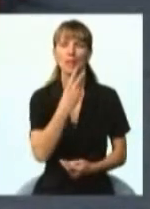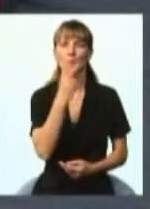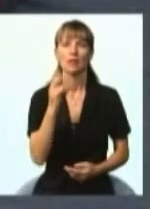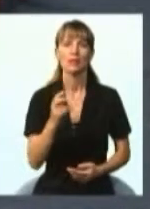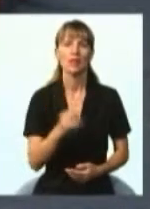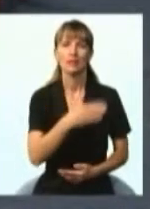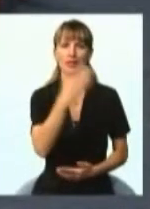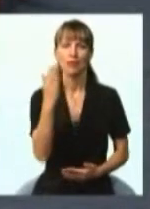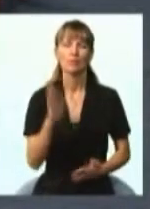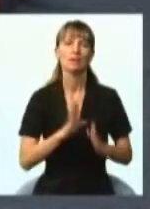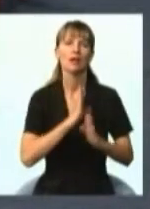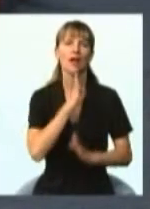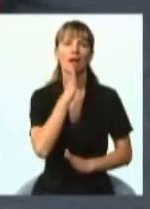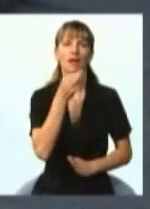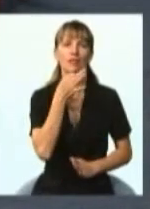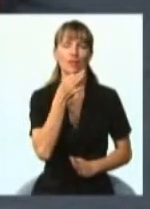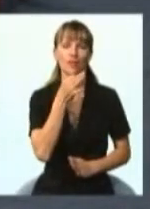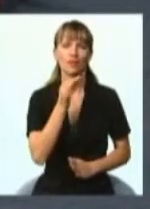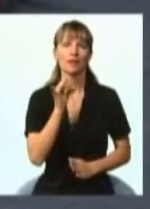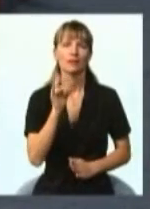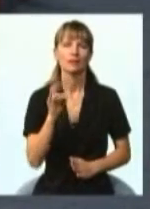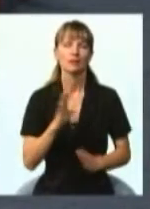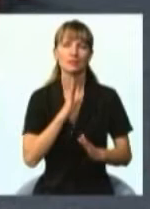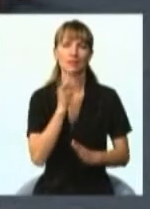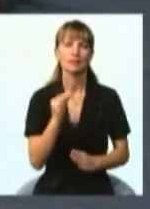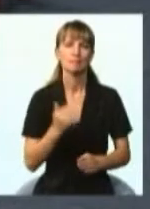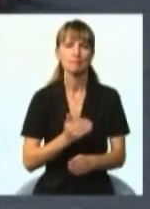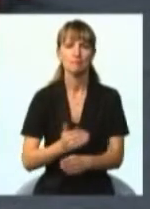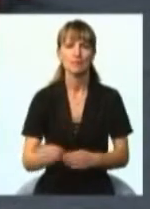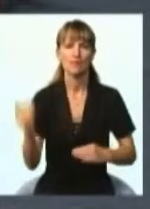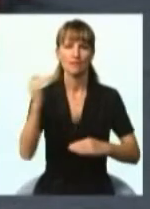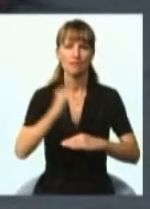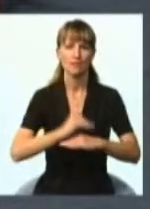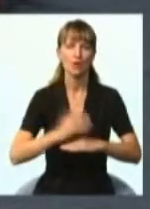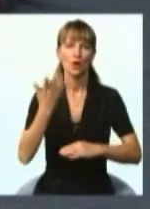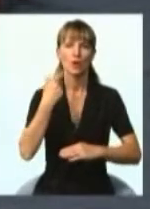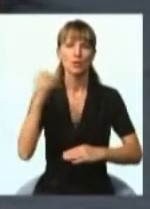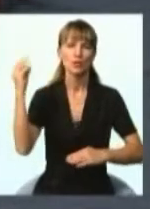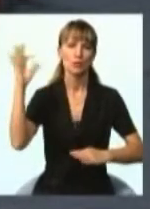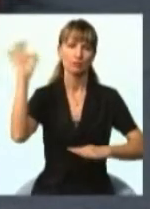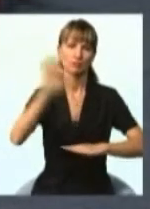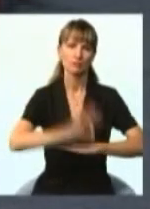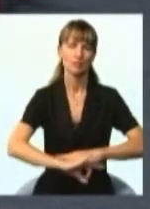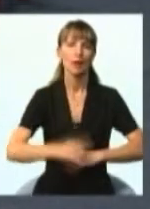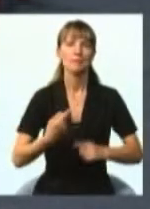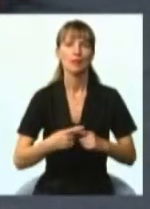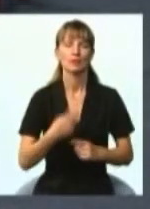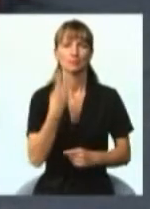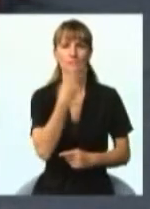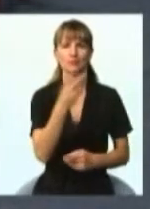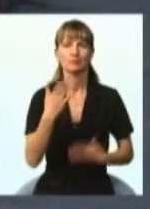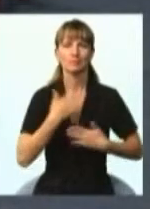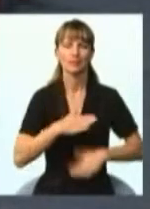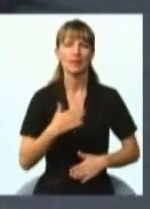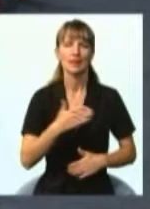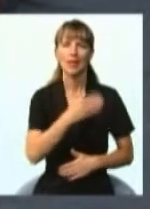на небі, як вранці, рано-рано вранці на світанку, так і пізно ввечері вже на заході сонця. Тож, друзі, милуйтеся небом